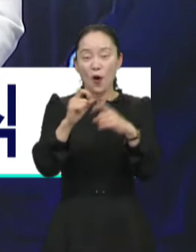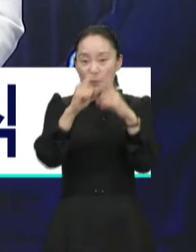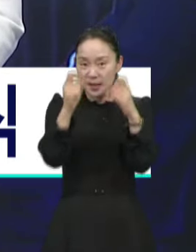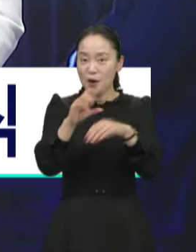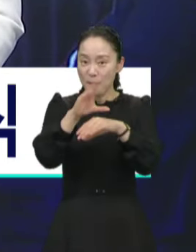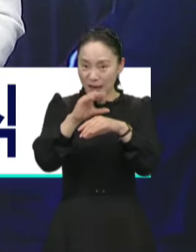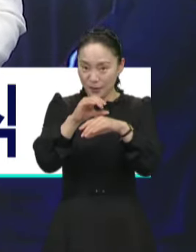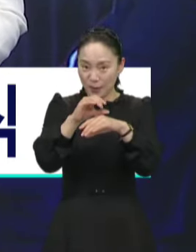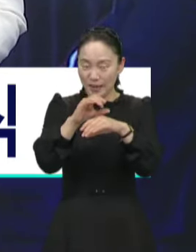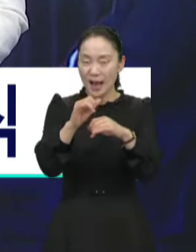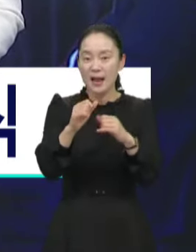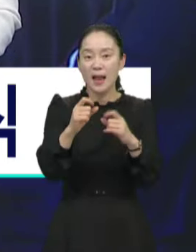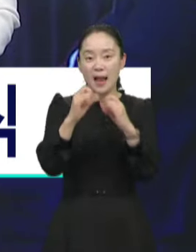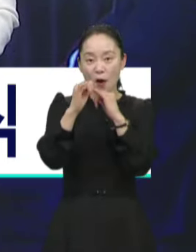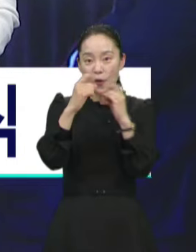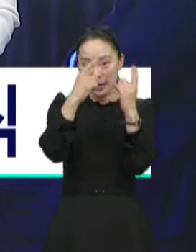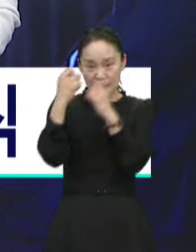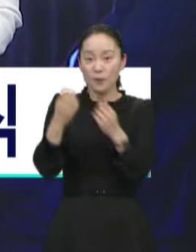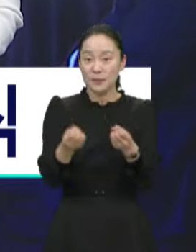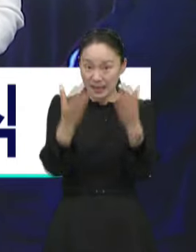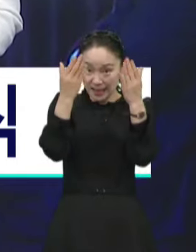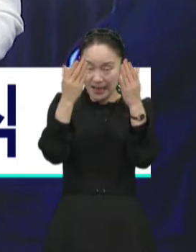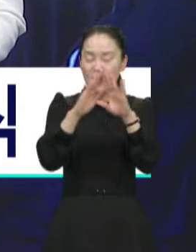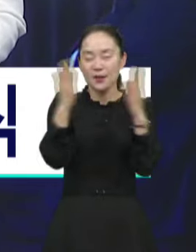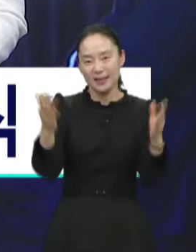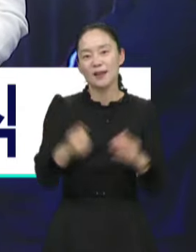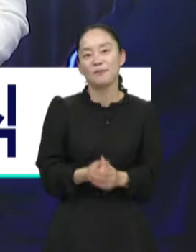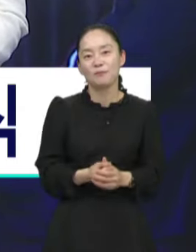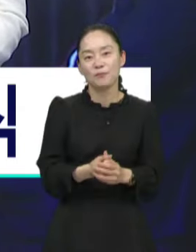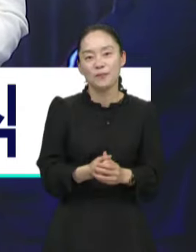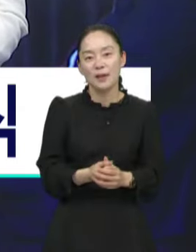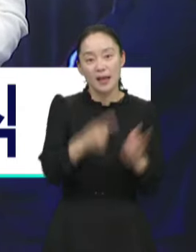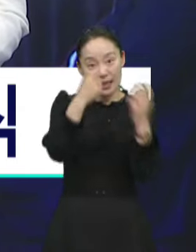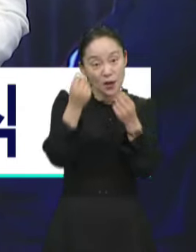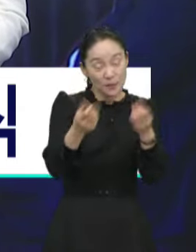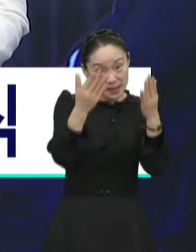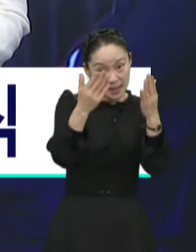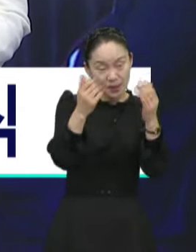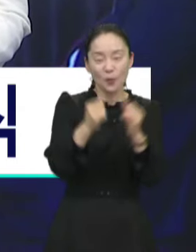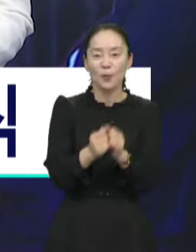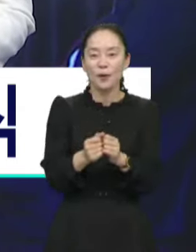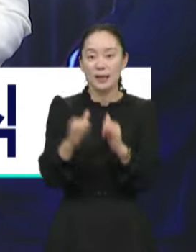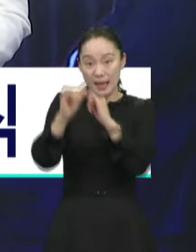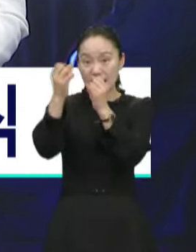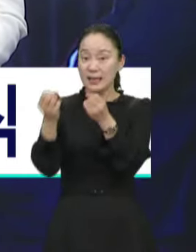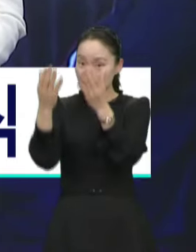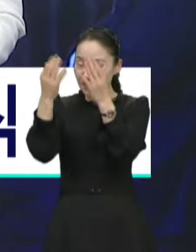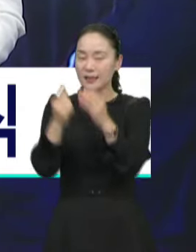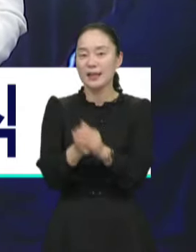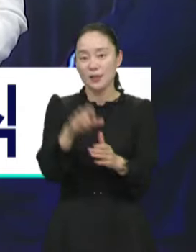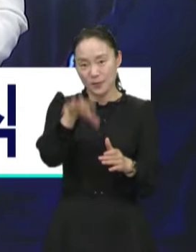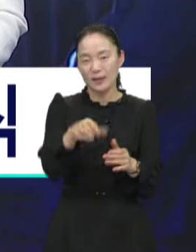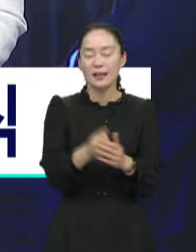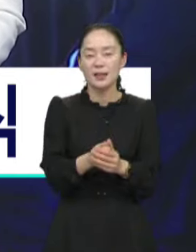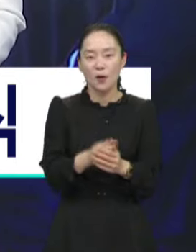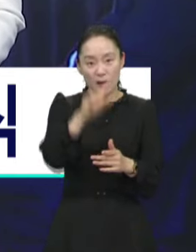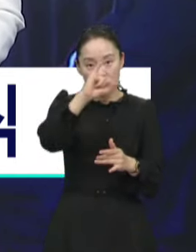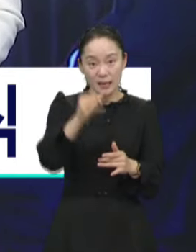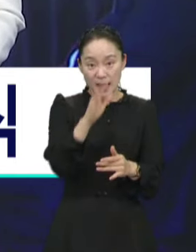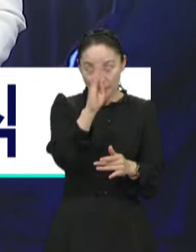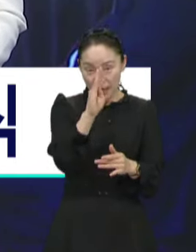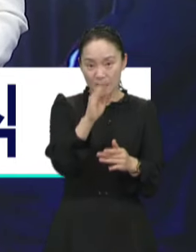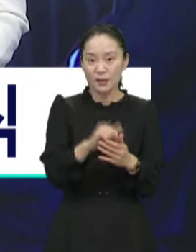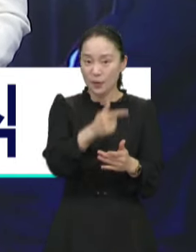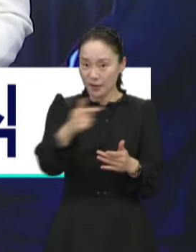날 기념식이 대전에서 열렸습니다 기념식과 함께 열린 한국 민형 방송 대상 시상식에서는 TJB